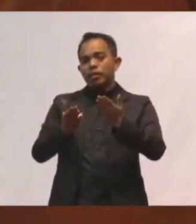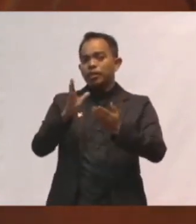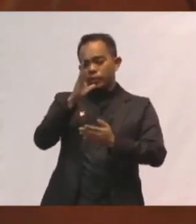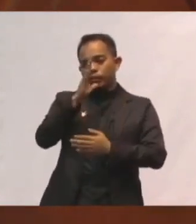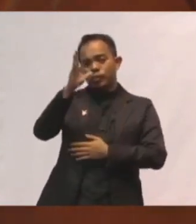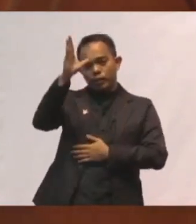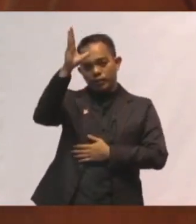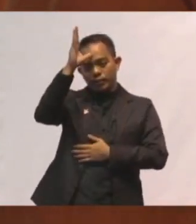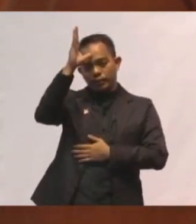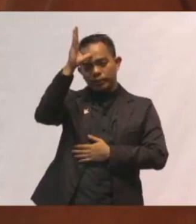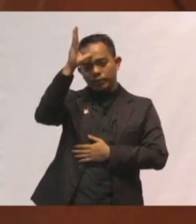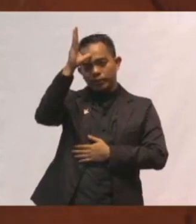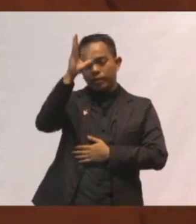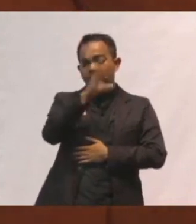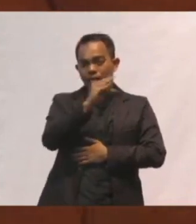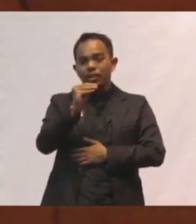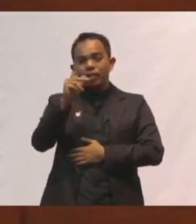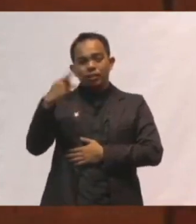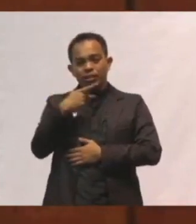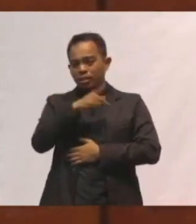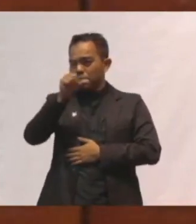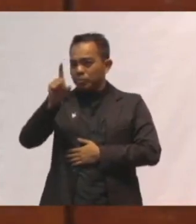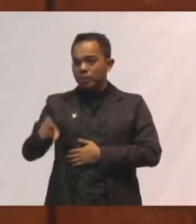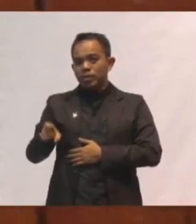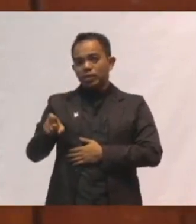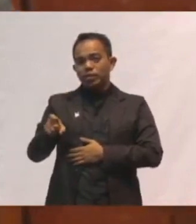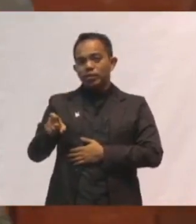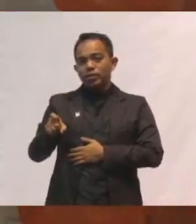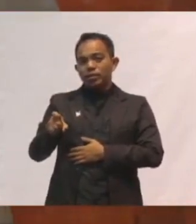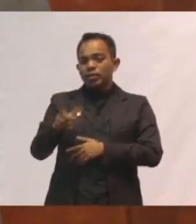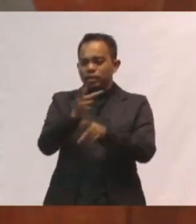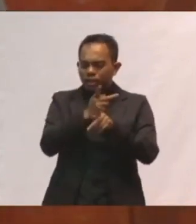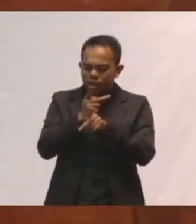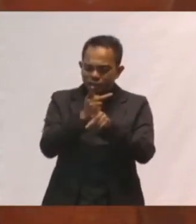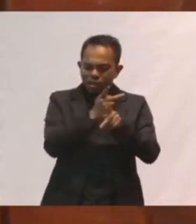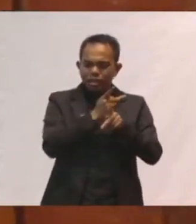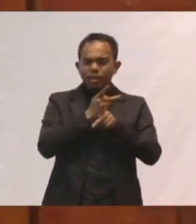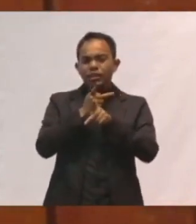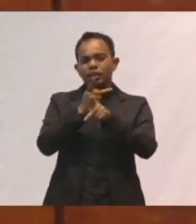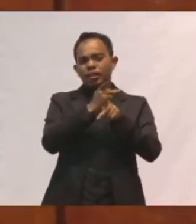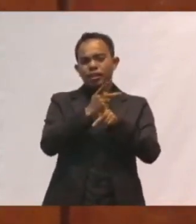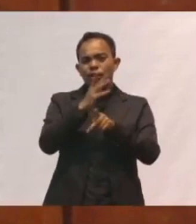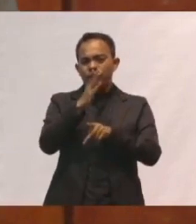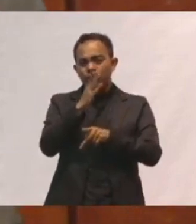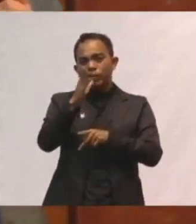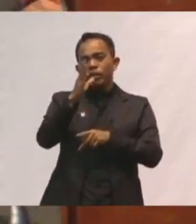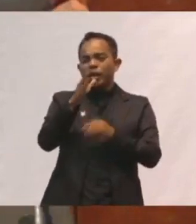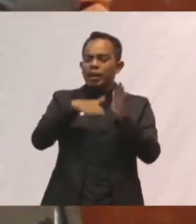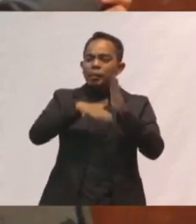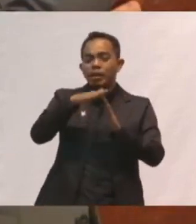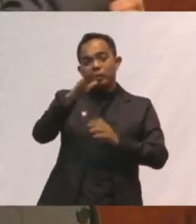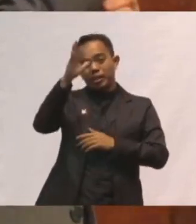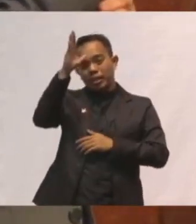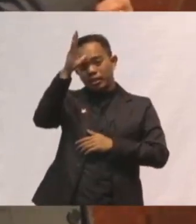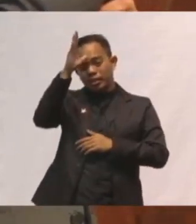kita. Dan kita harus mempedulikan ibu kita lebih daripada ayah. Dan kita kena